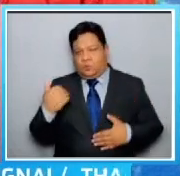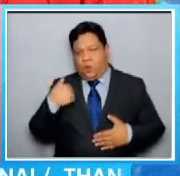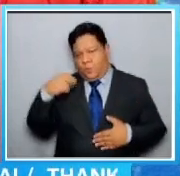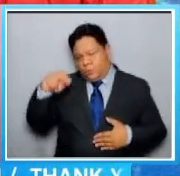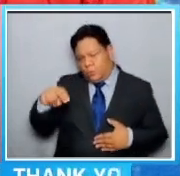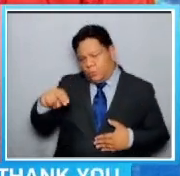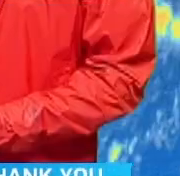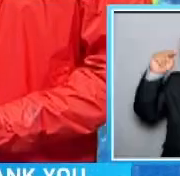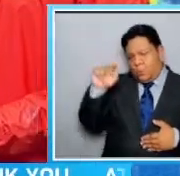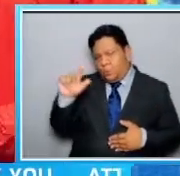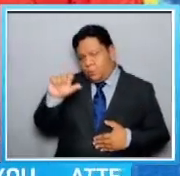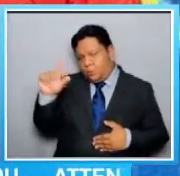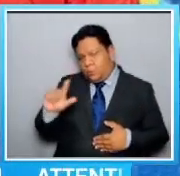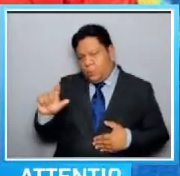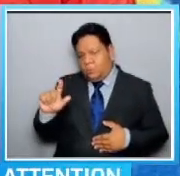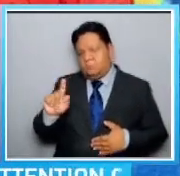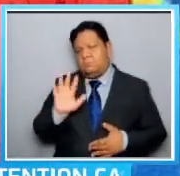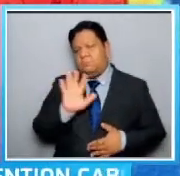bagyong